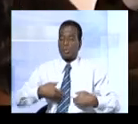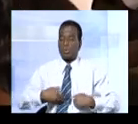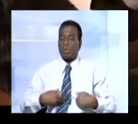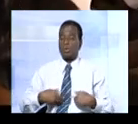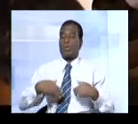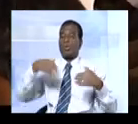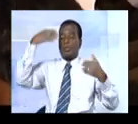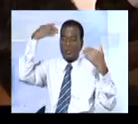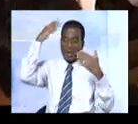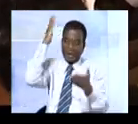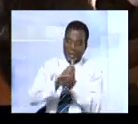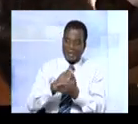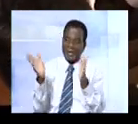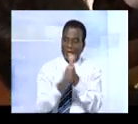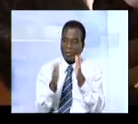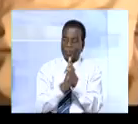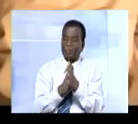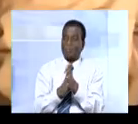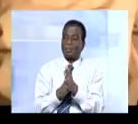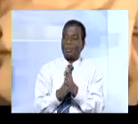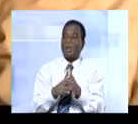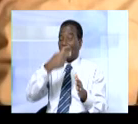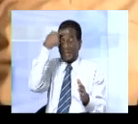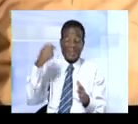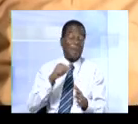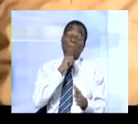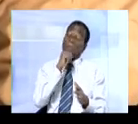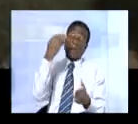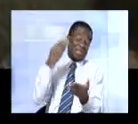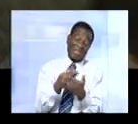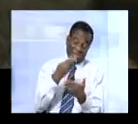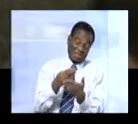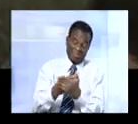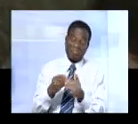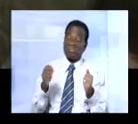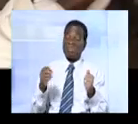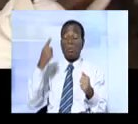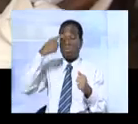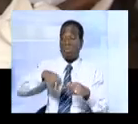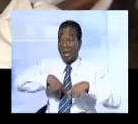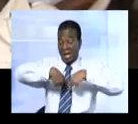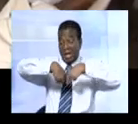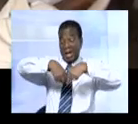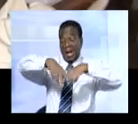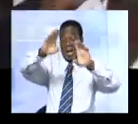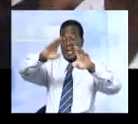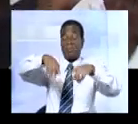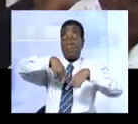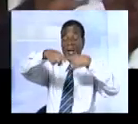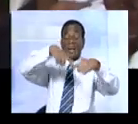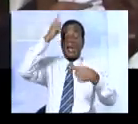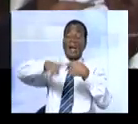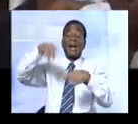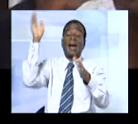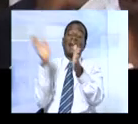cursus scolaire faute de moyens financiers. Pour pallier ce problème, le district autonome de Yamoussoukro a apporté son appui à